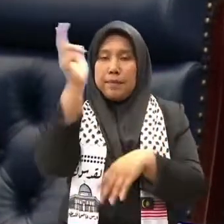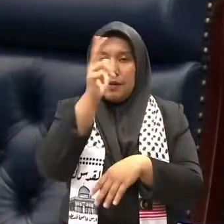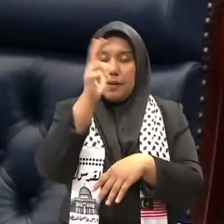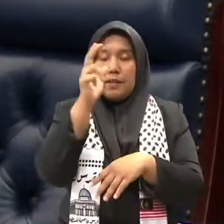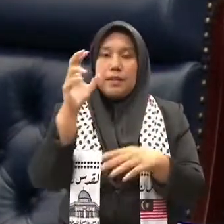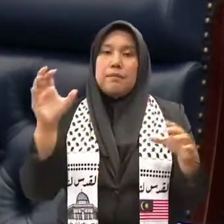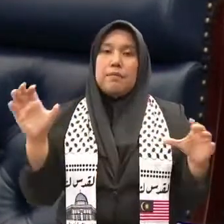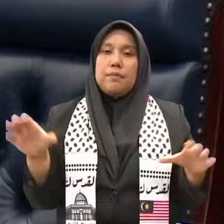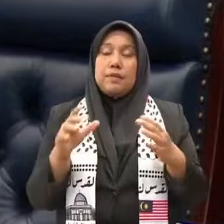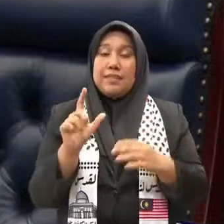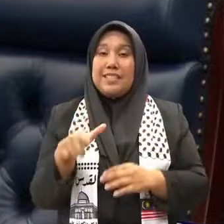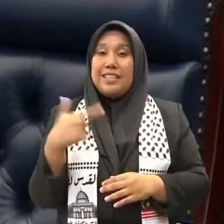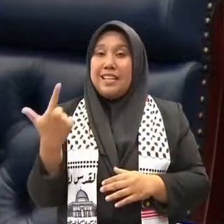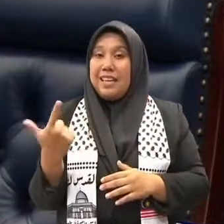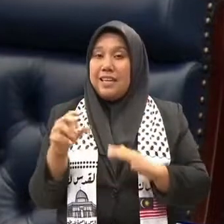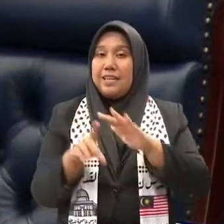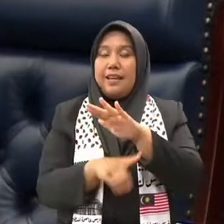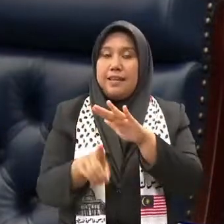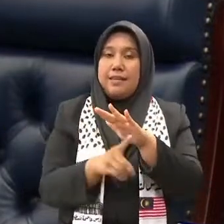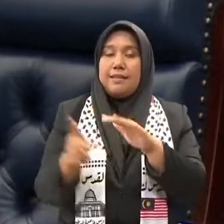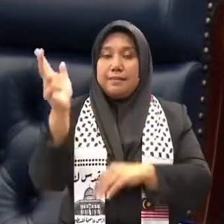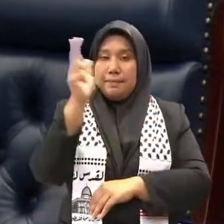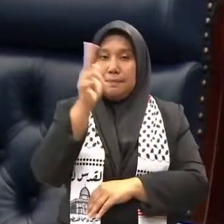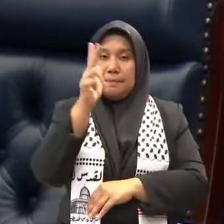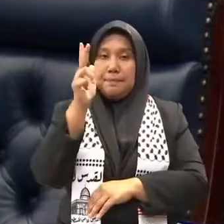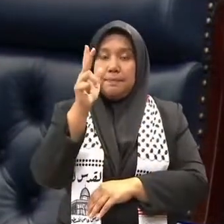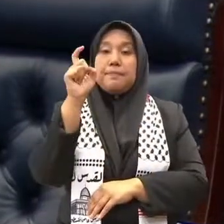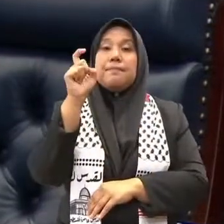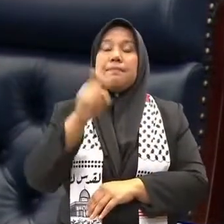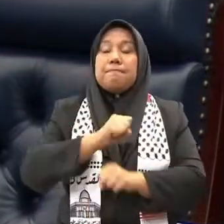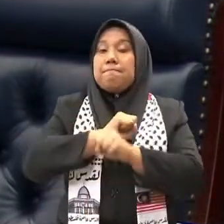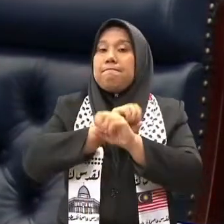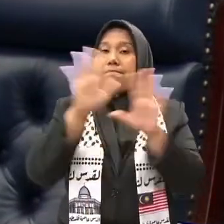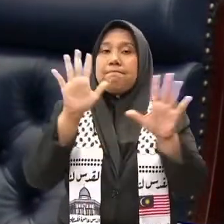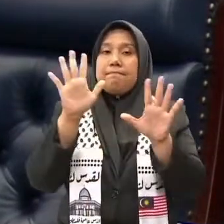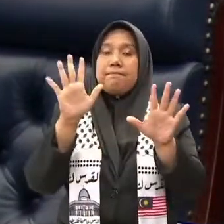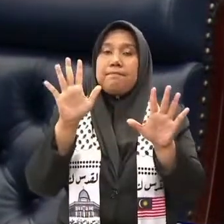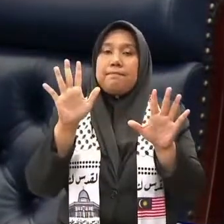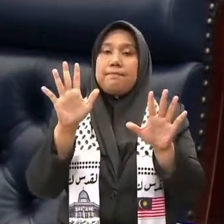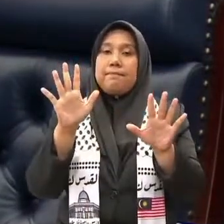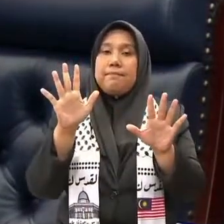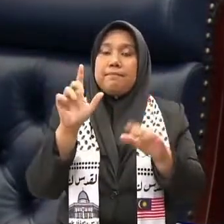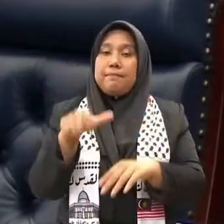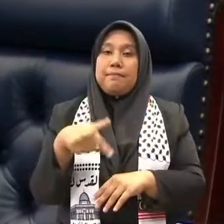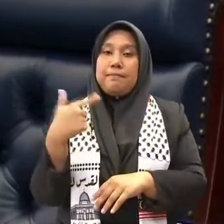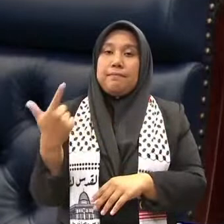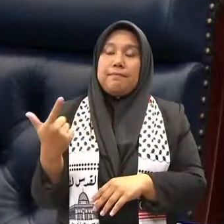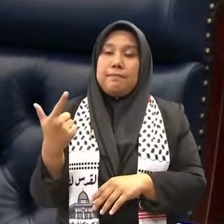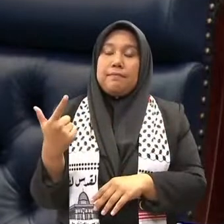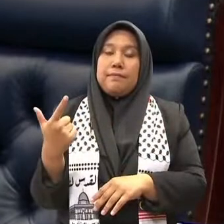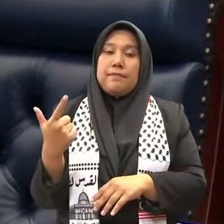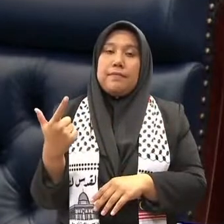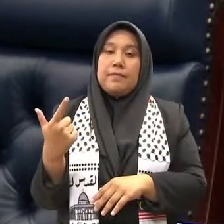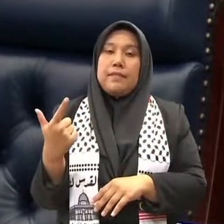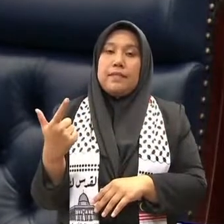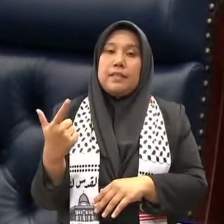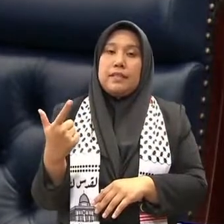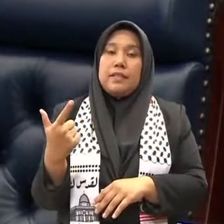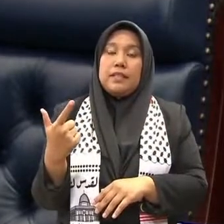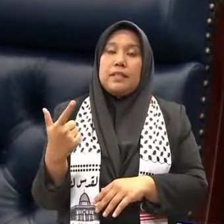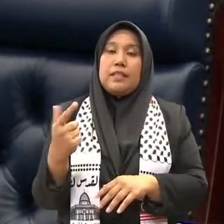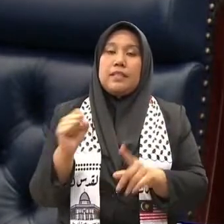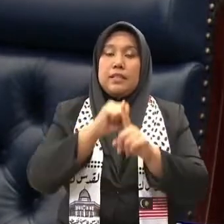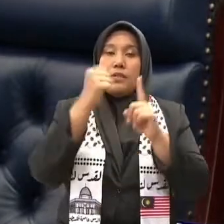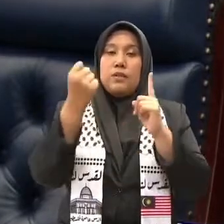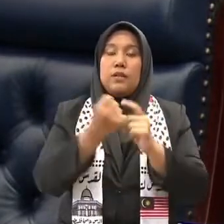menteri selain daripada dasar kerajaan yang perlu ada kejelasan dia keduanya selain daripada keadaan stabil kestabilan politik